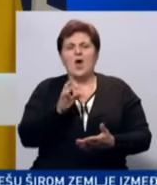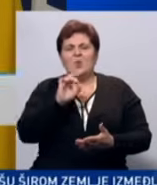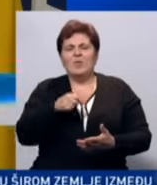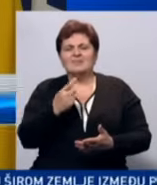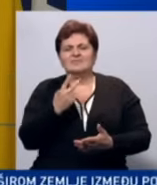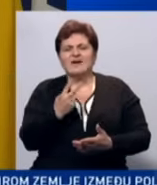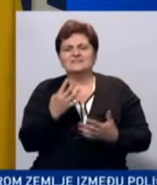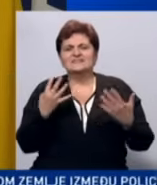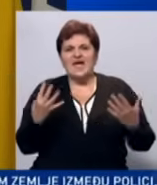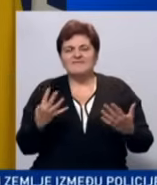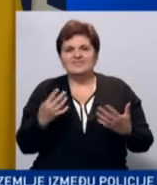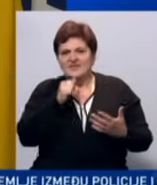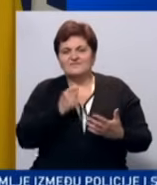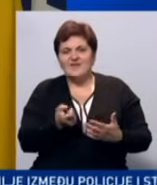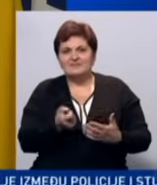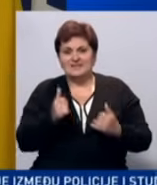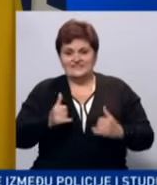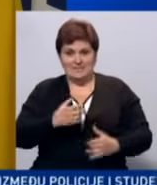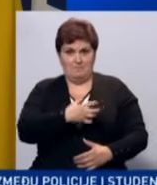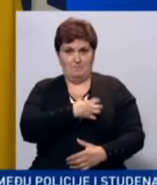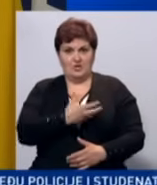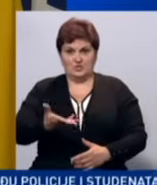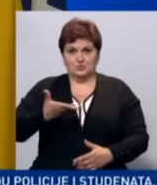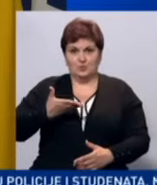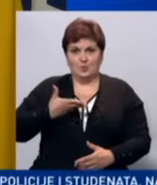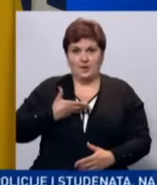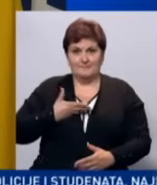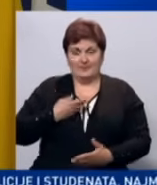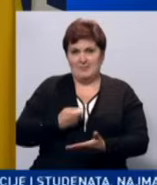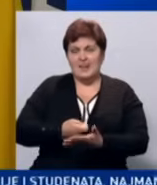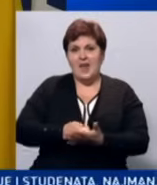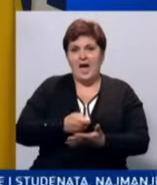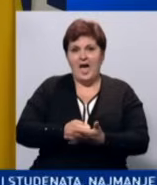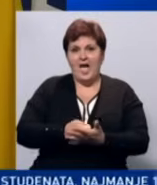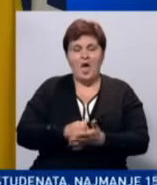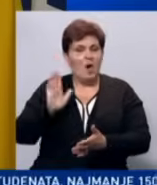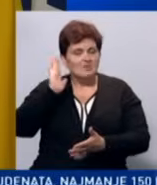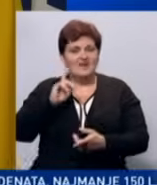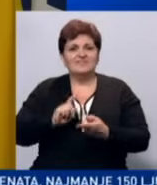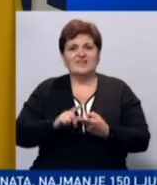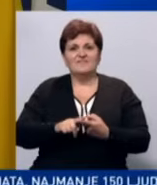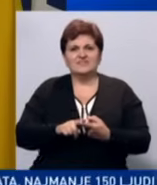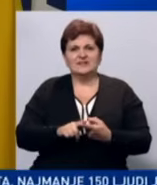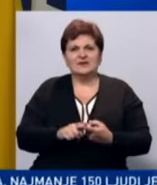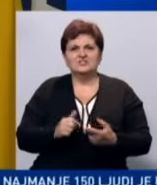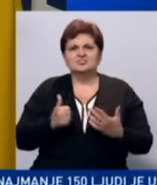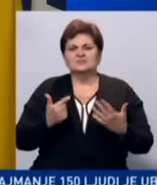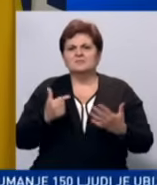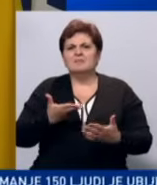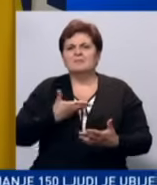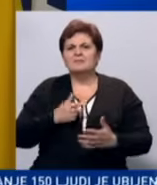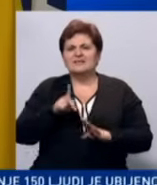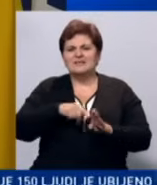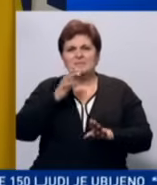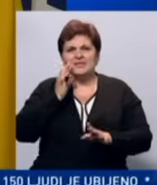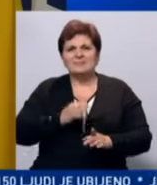Znači sada bi demobilisani borac koji prima egzistencijalnu naknadu od vlade federacije, znači stariji od 57 godina, primao za mjesec